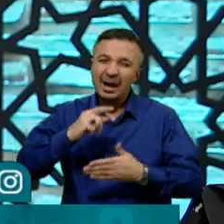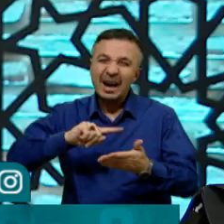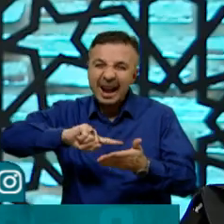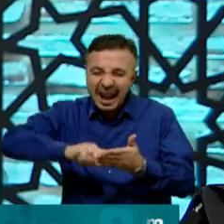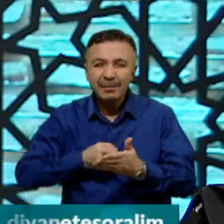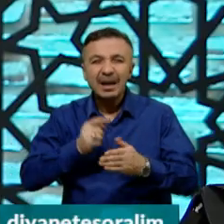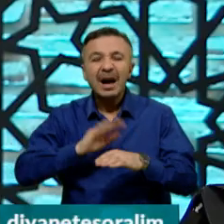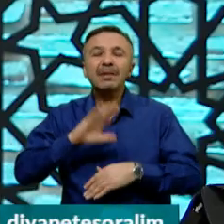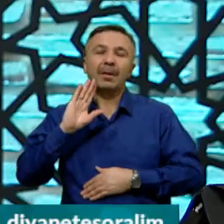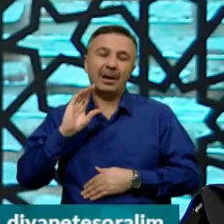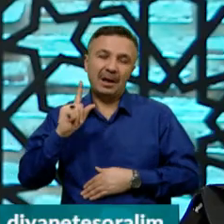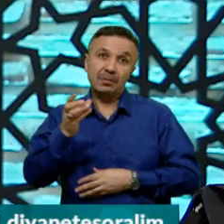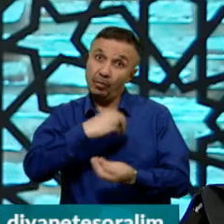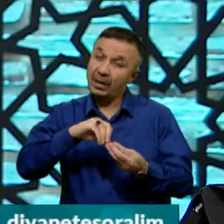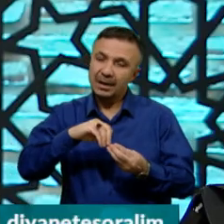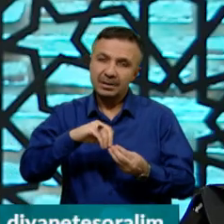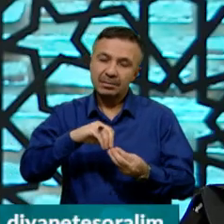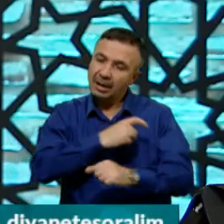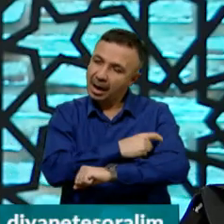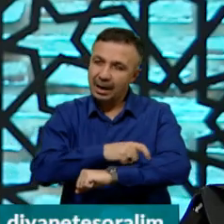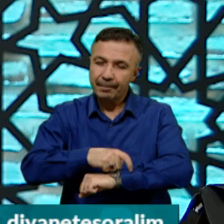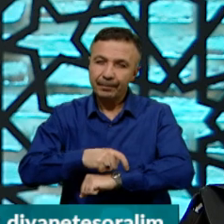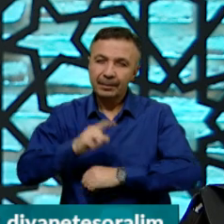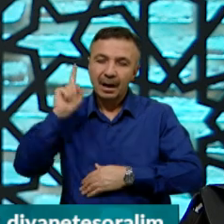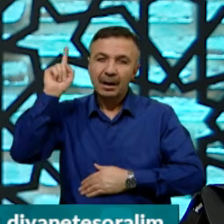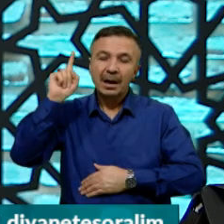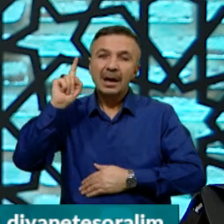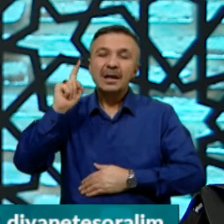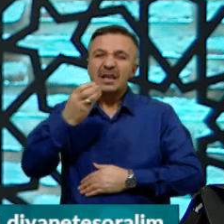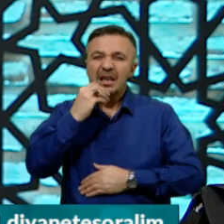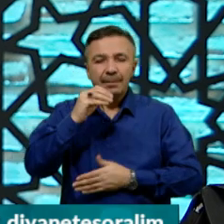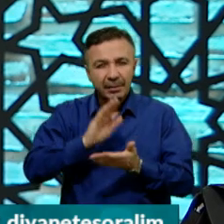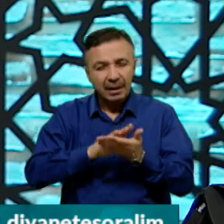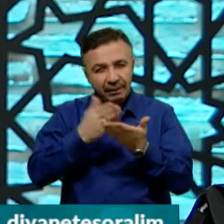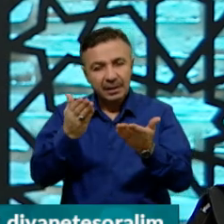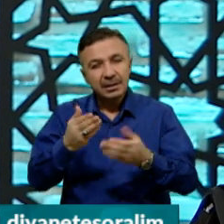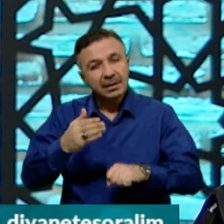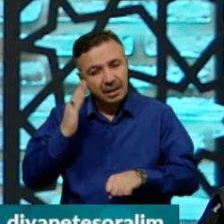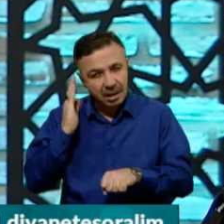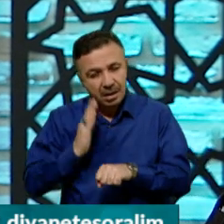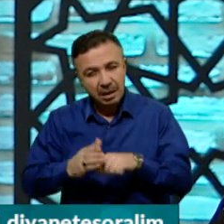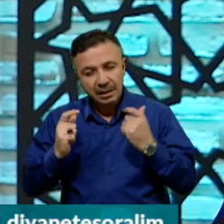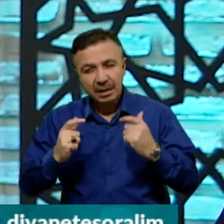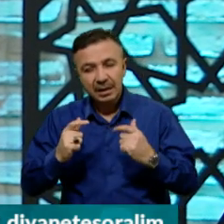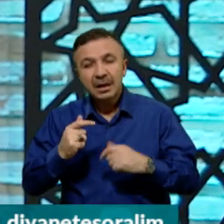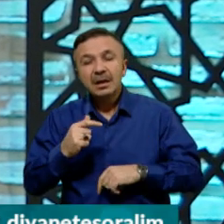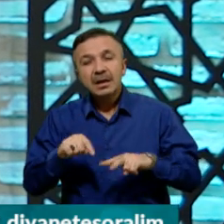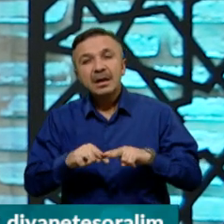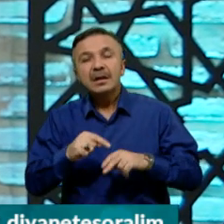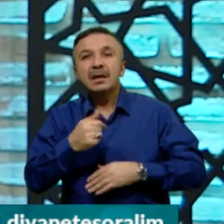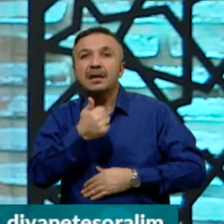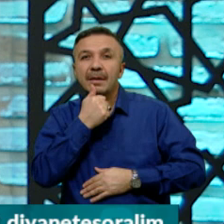Eyvallah rabbim Allah rızık larımızı bereketlendirsin İnşallah Kayseri'ye gidelim Necati Bey telefon attığımız daymış